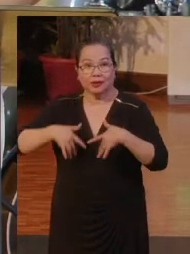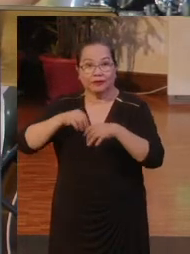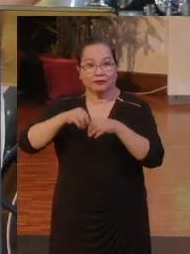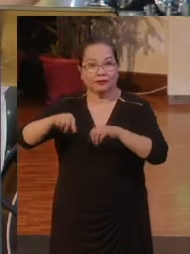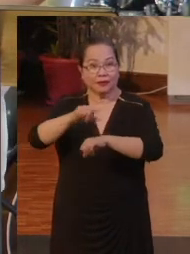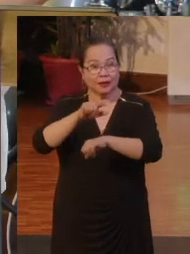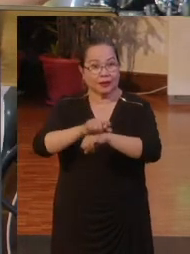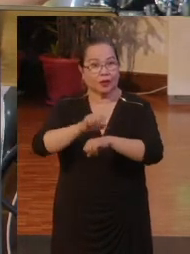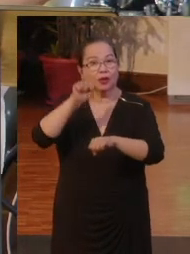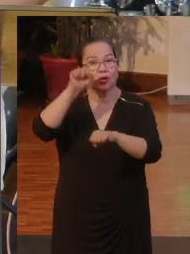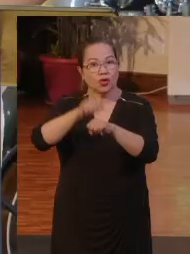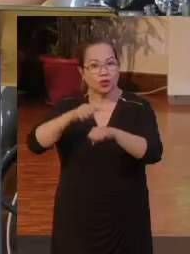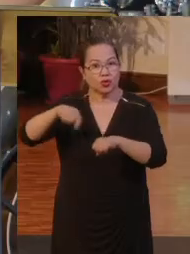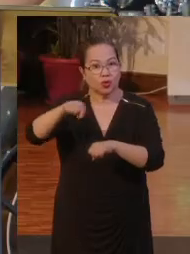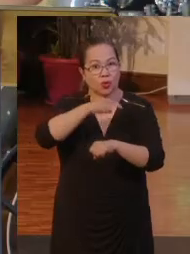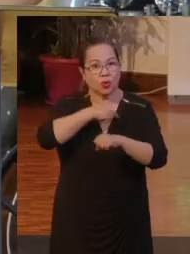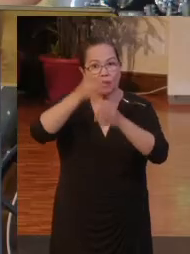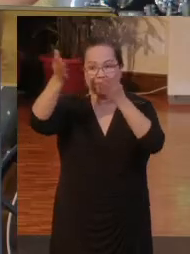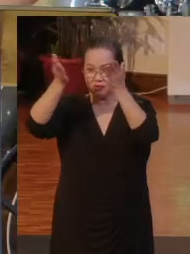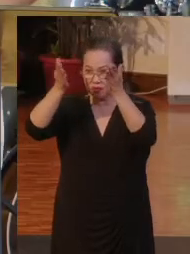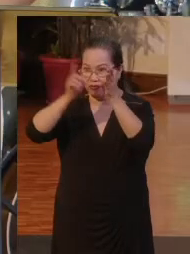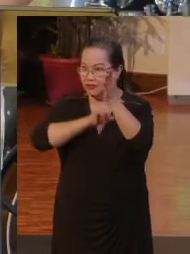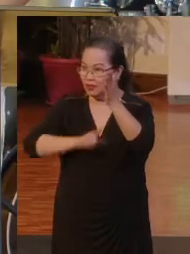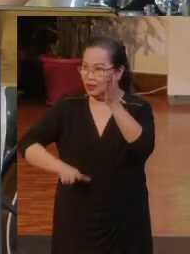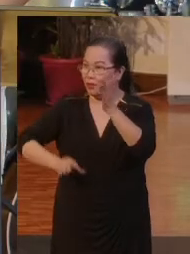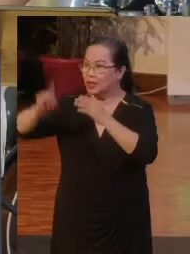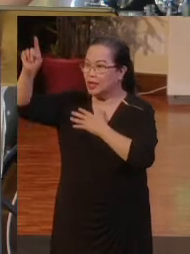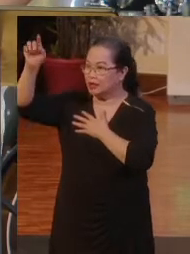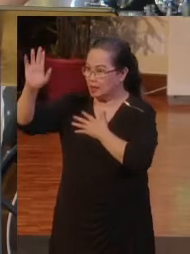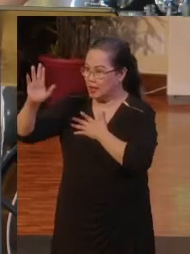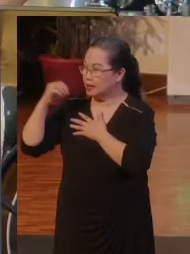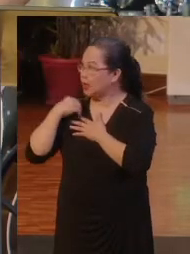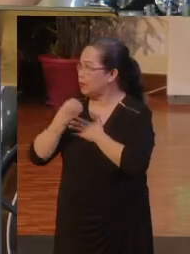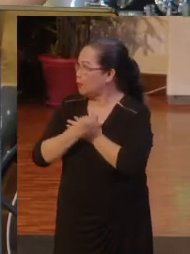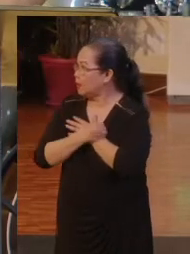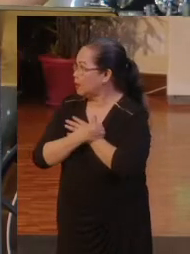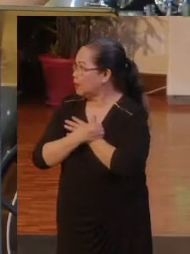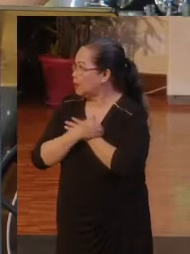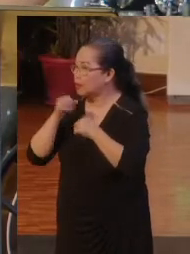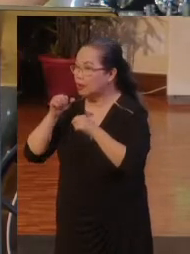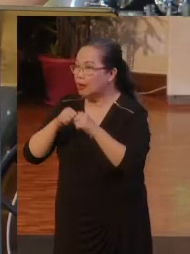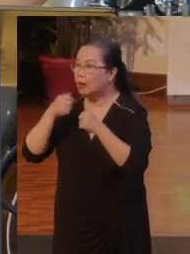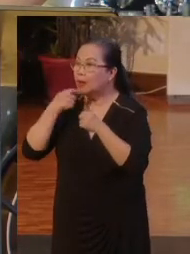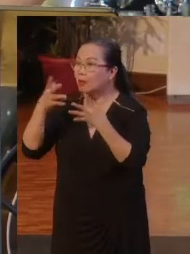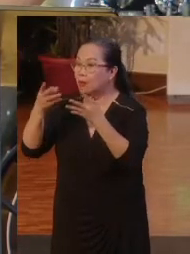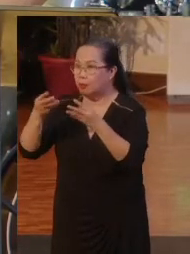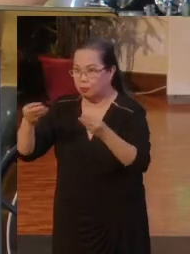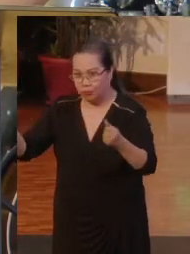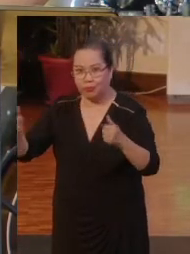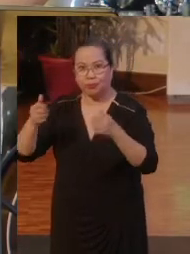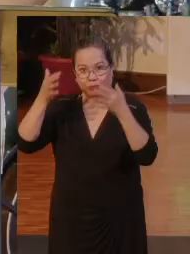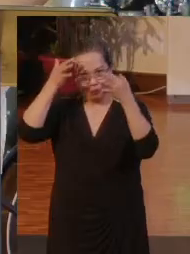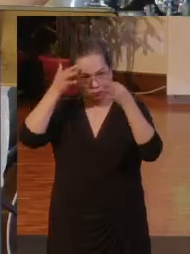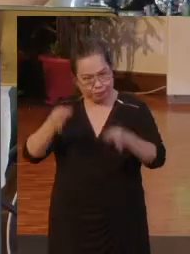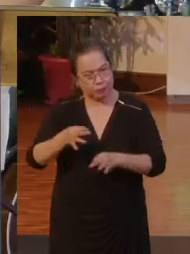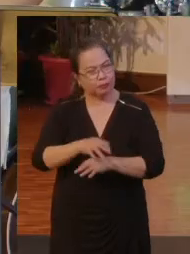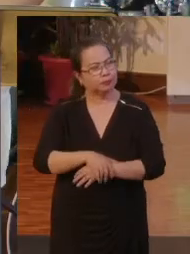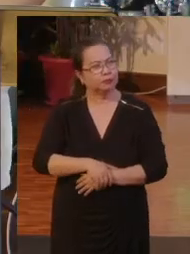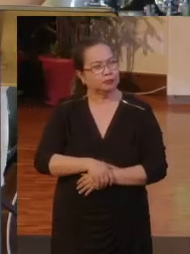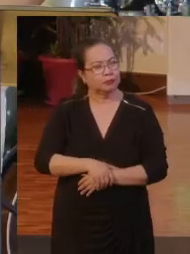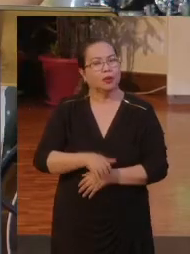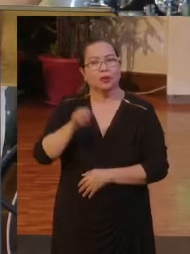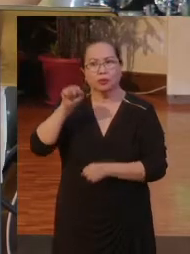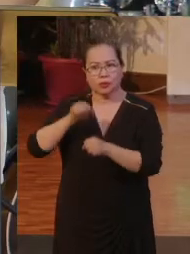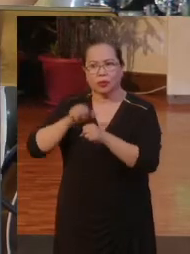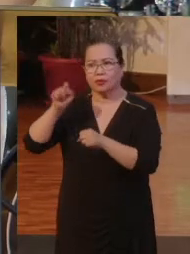Therefore, we also will serve the Lord, for He is our God. Nagpasya sila, mga kapatid. Nagpasya